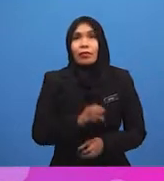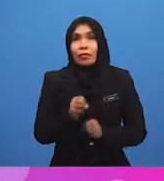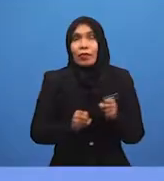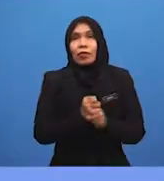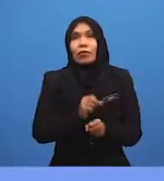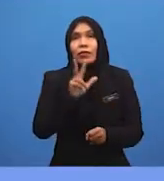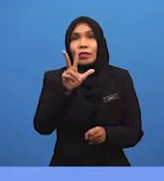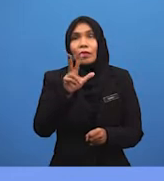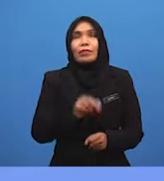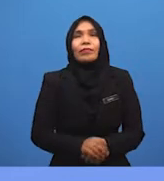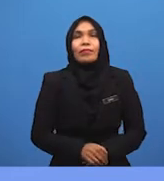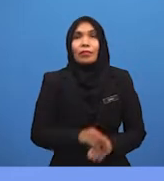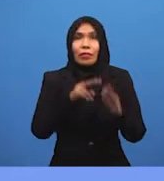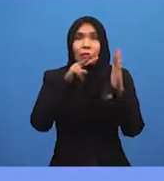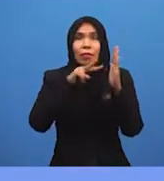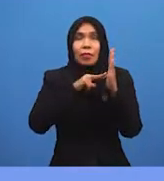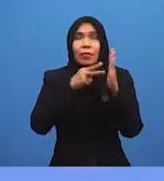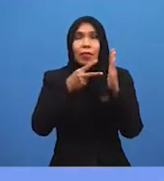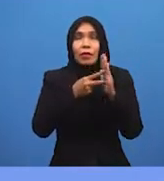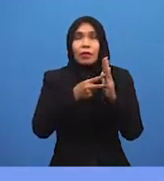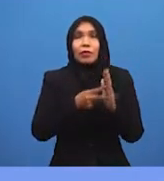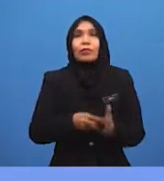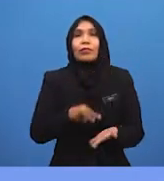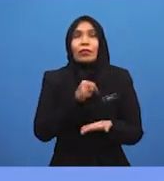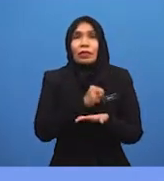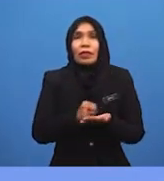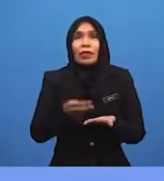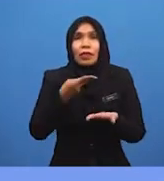3. Apakah definisi nilai hemat tinggi?